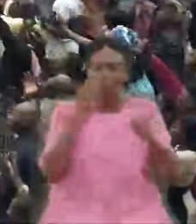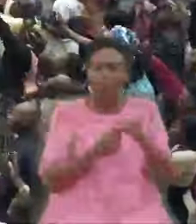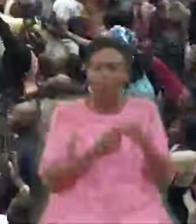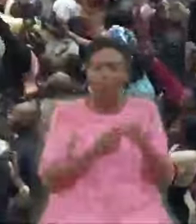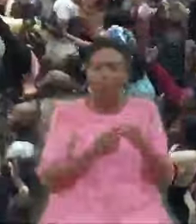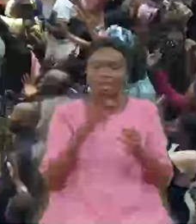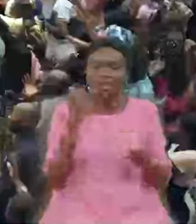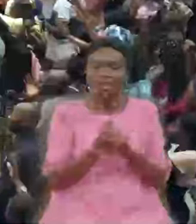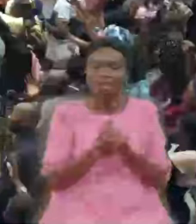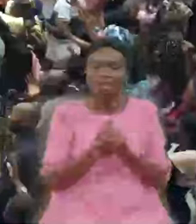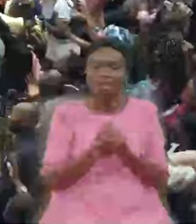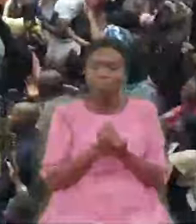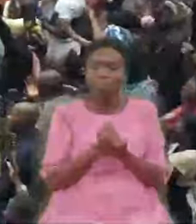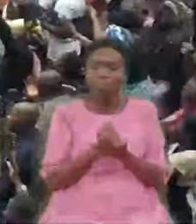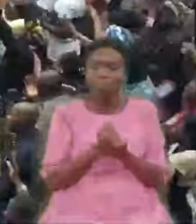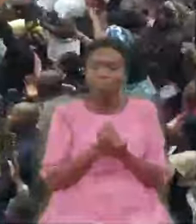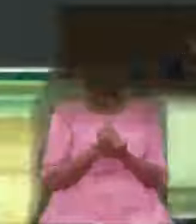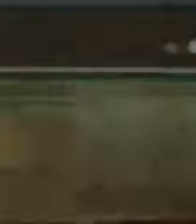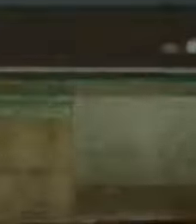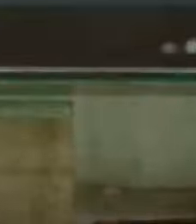votre vie au nom de Jésus-Christ.